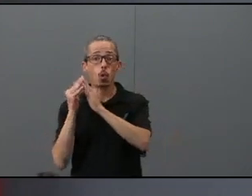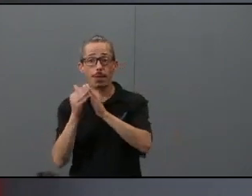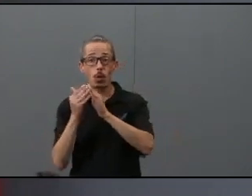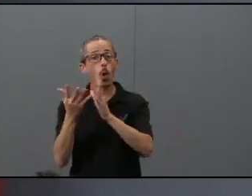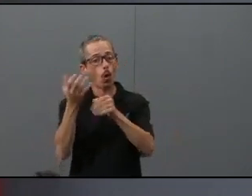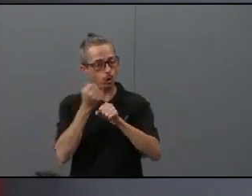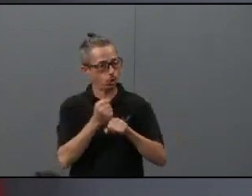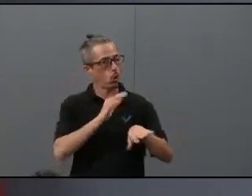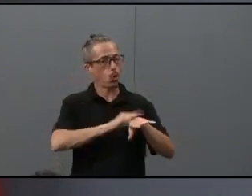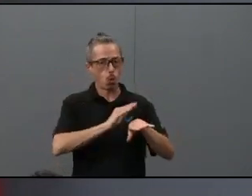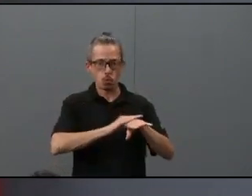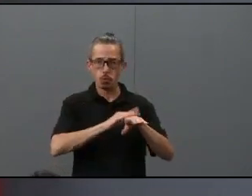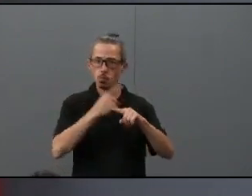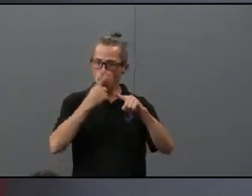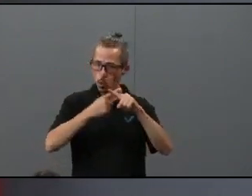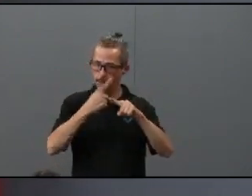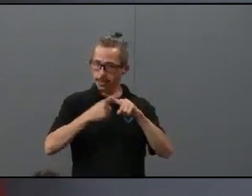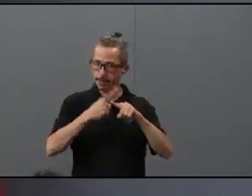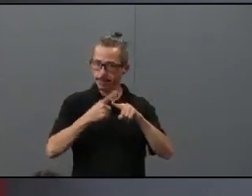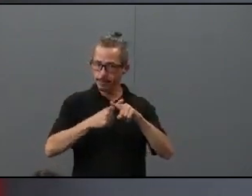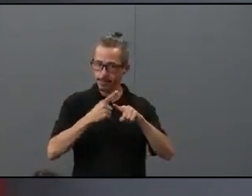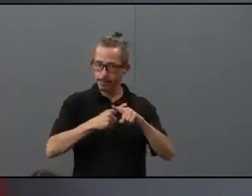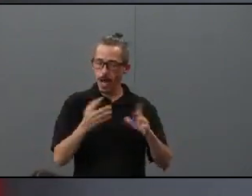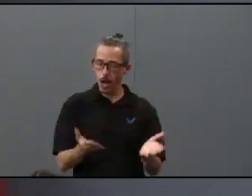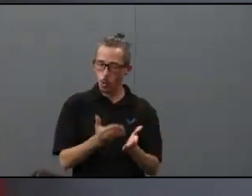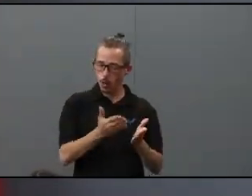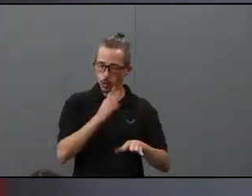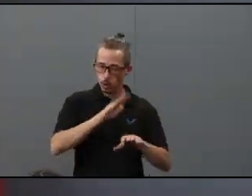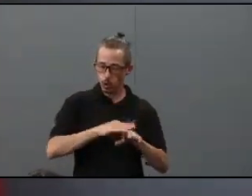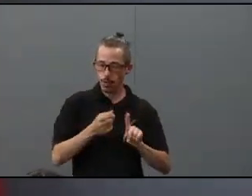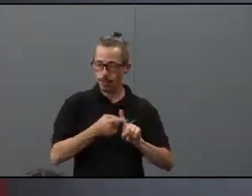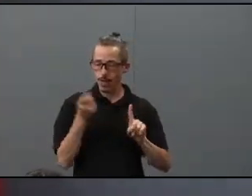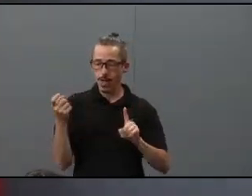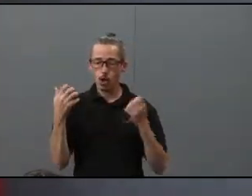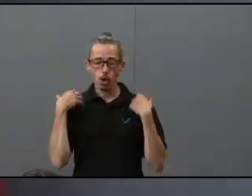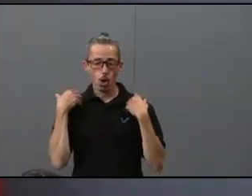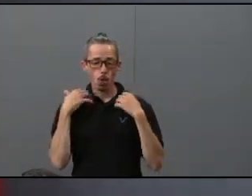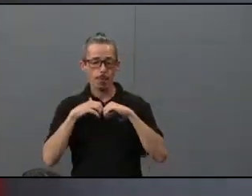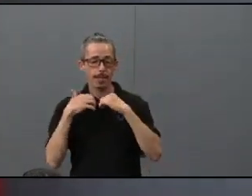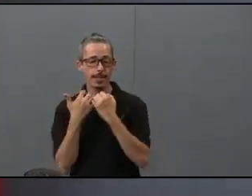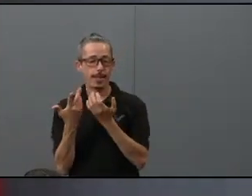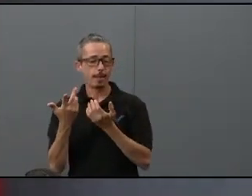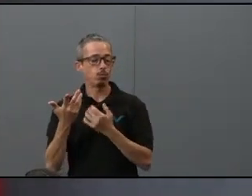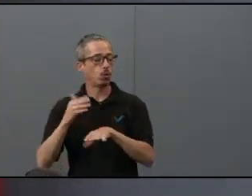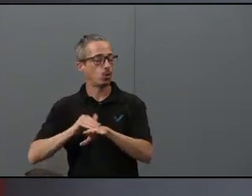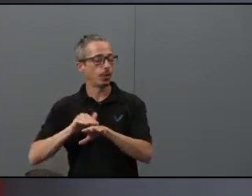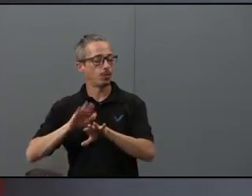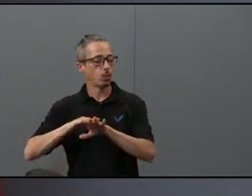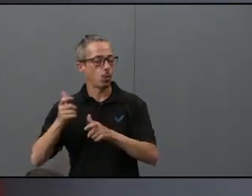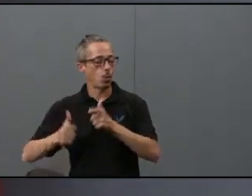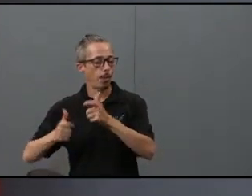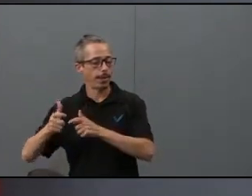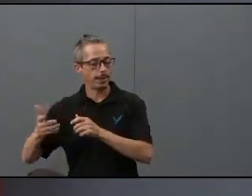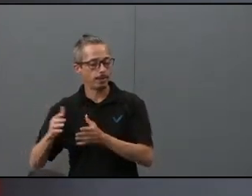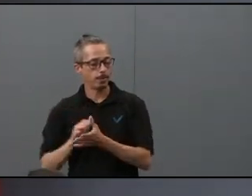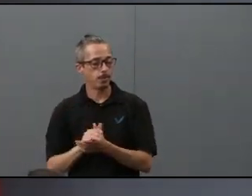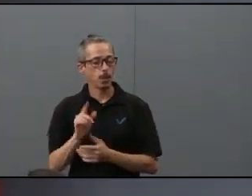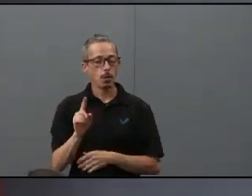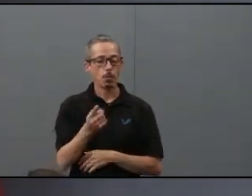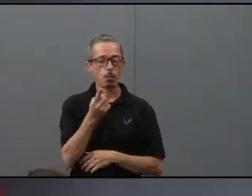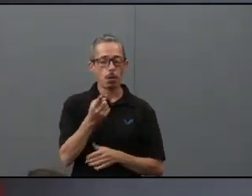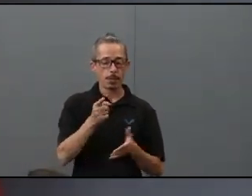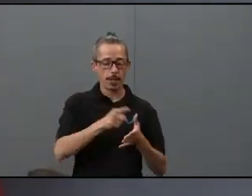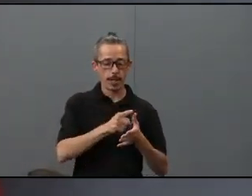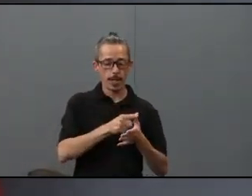recommandation unanime positive du comité consultatif d'urbanisme alors pour la